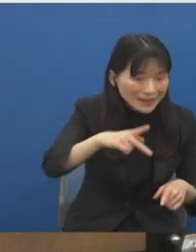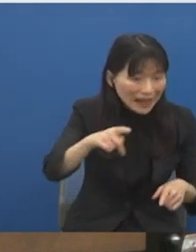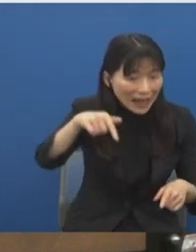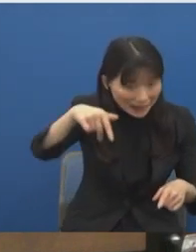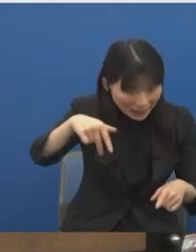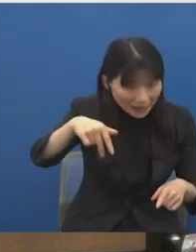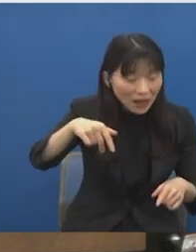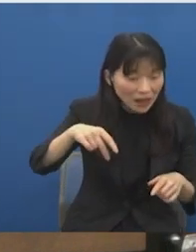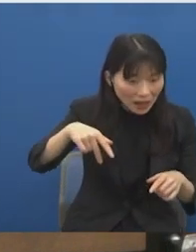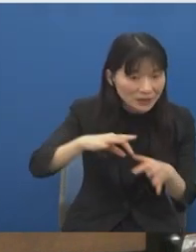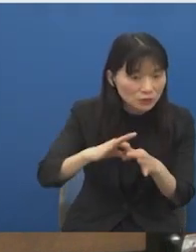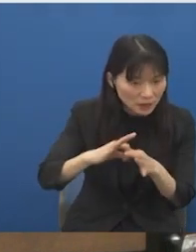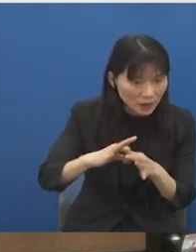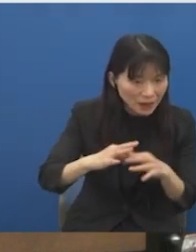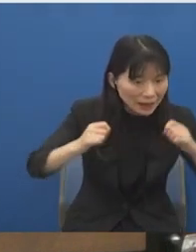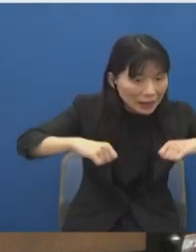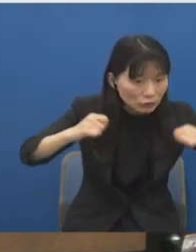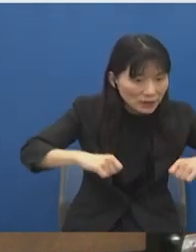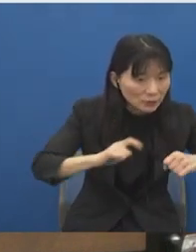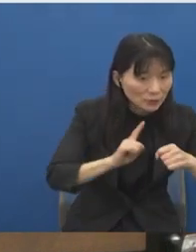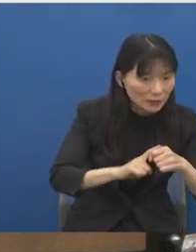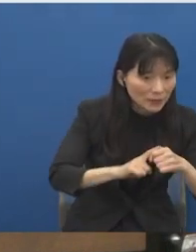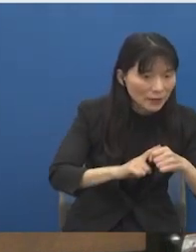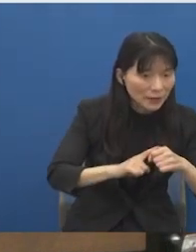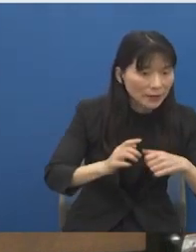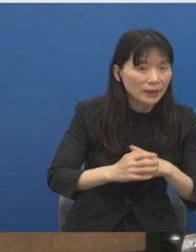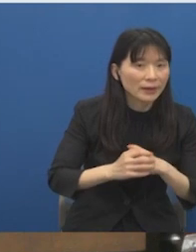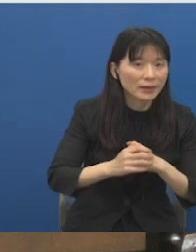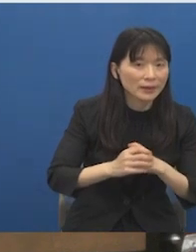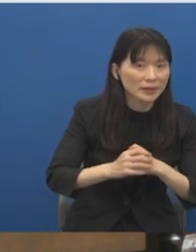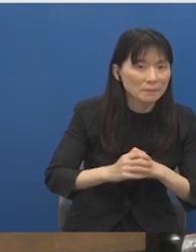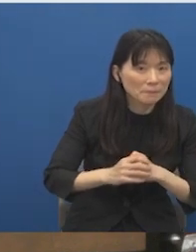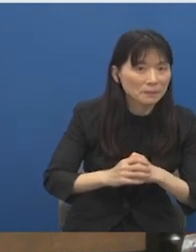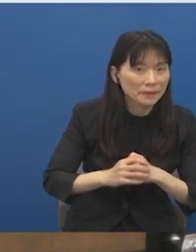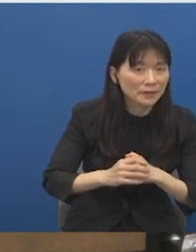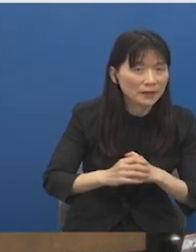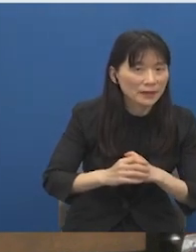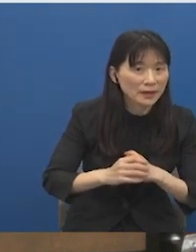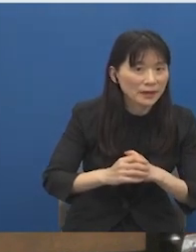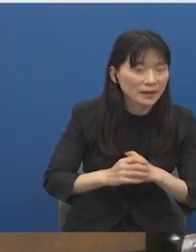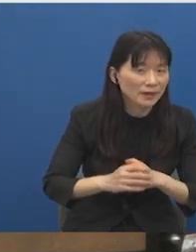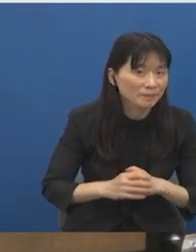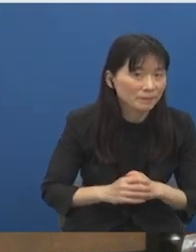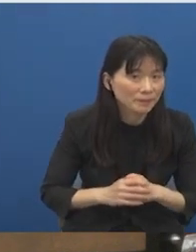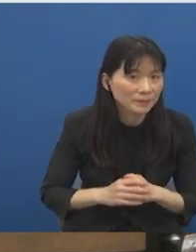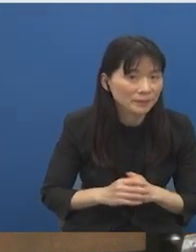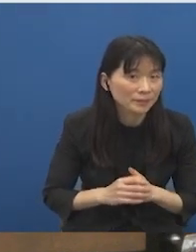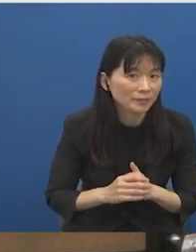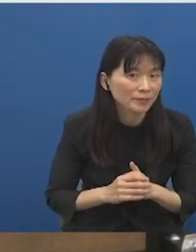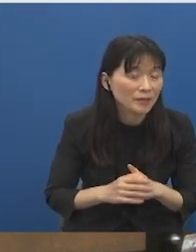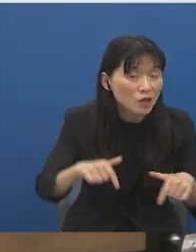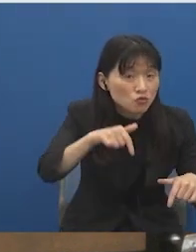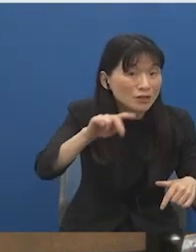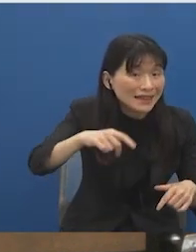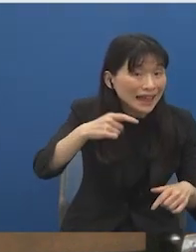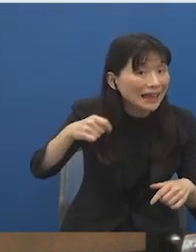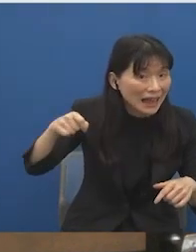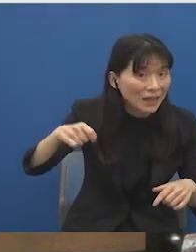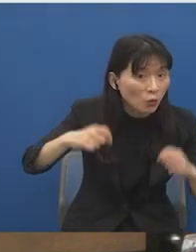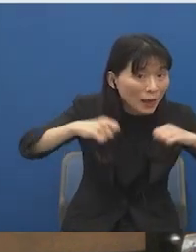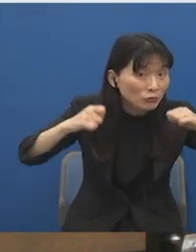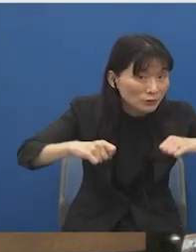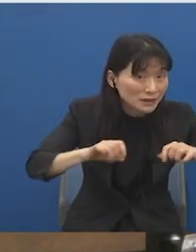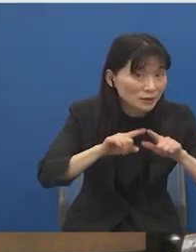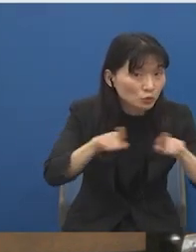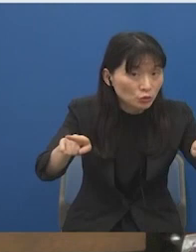振り仮名の確認にかかる手順、後に市民が不利益を被らないために、振り仮名の確認通知に回